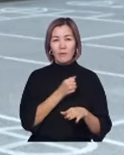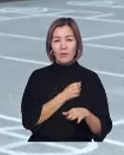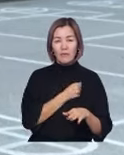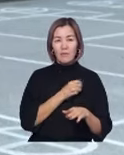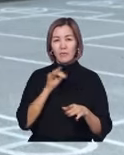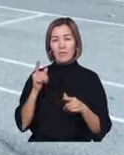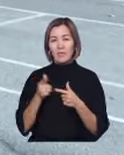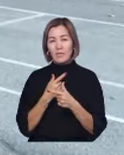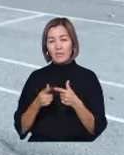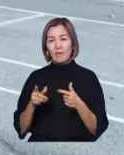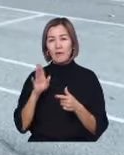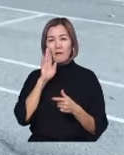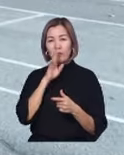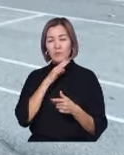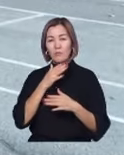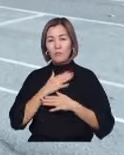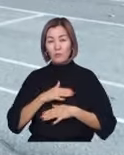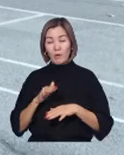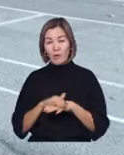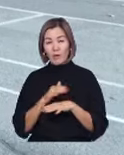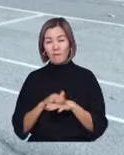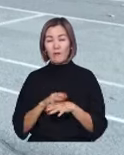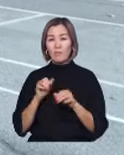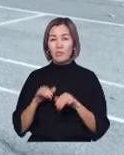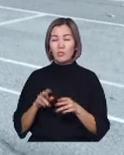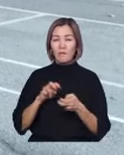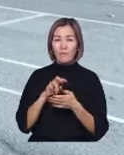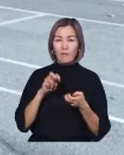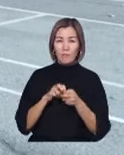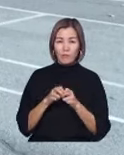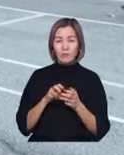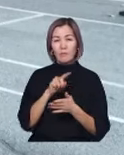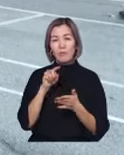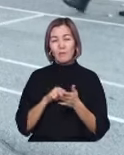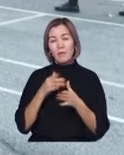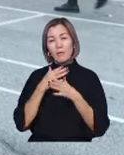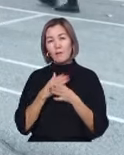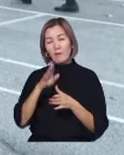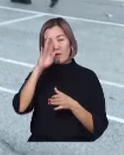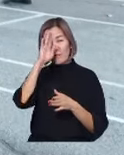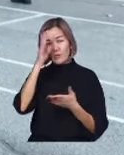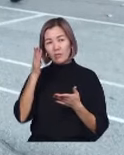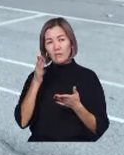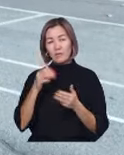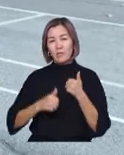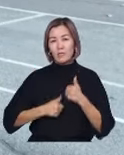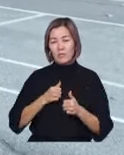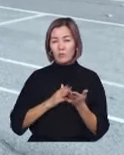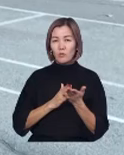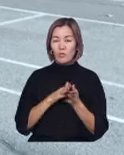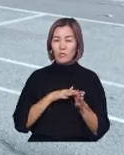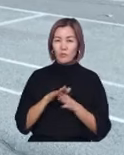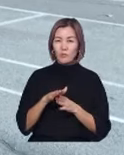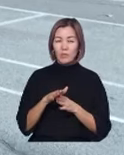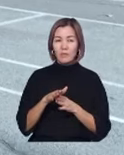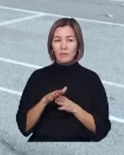и родителями. Успокаиваем родителей, решаем вопросы, решаем проблемы. Помогаем мальчишкам достойно отслужить. В плане